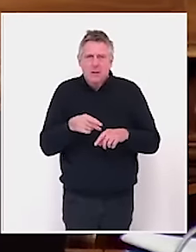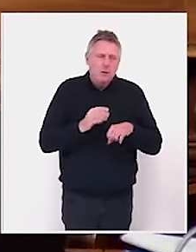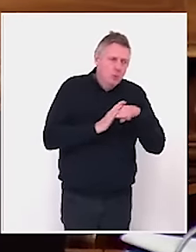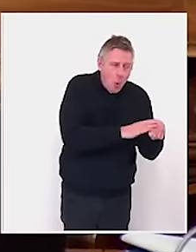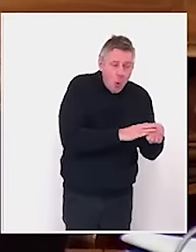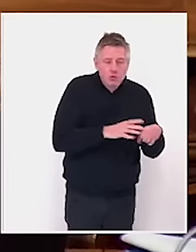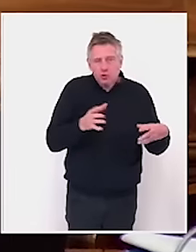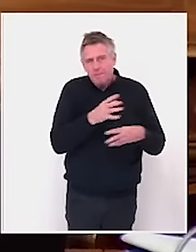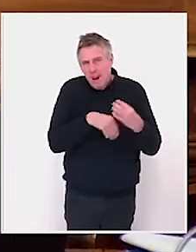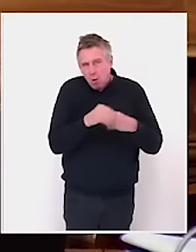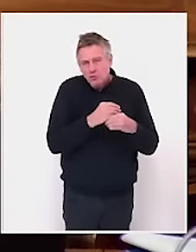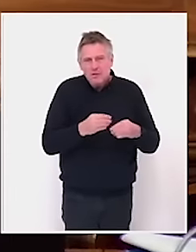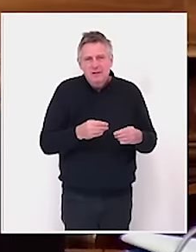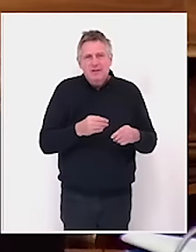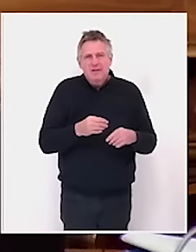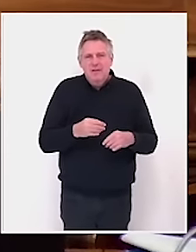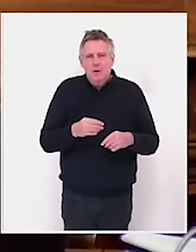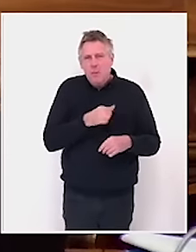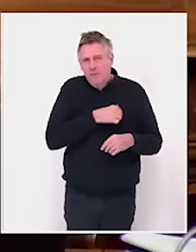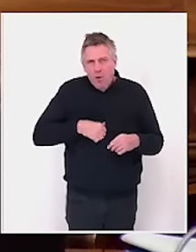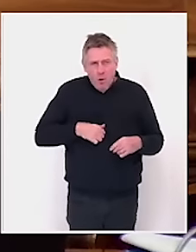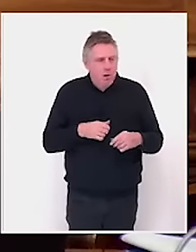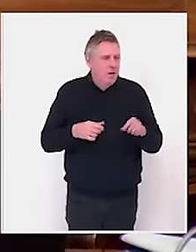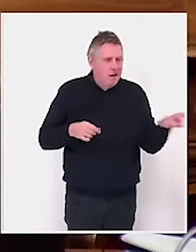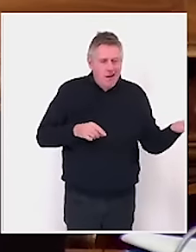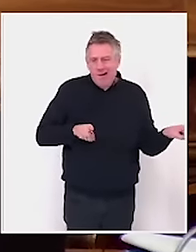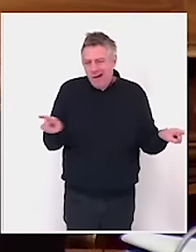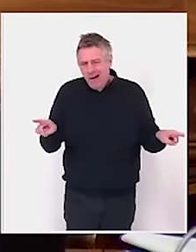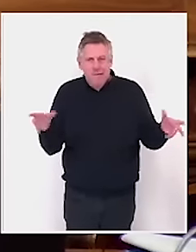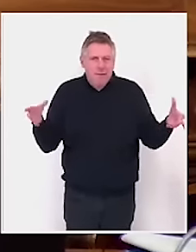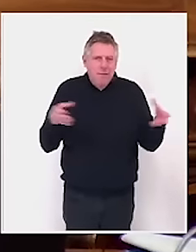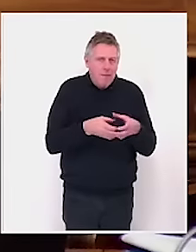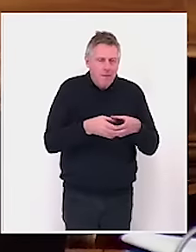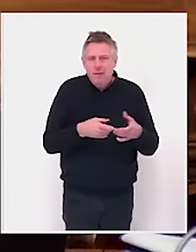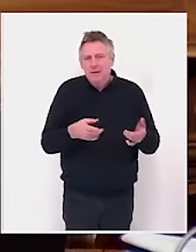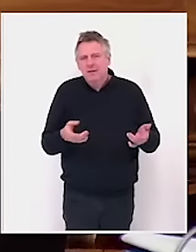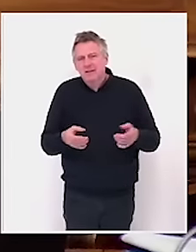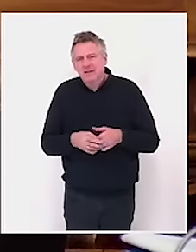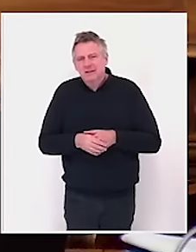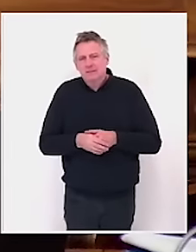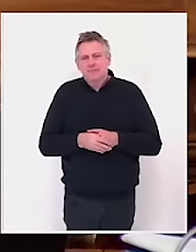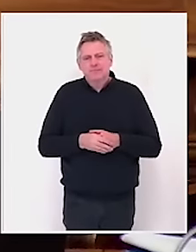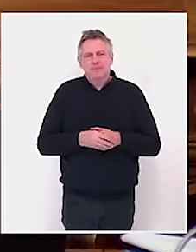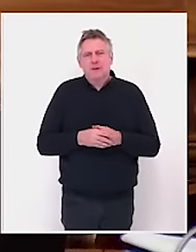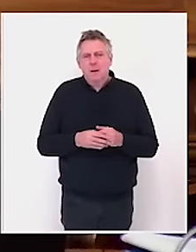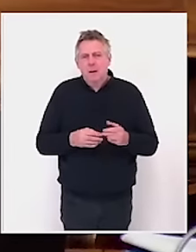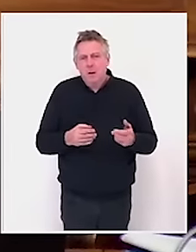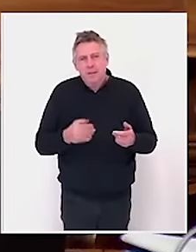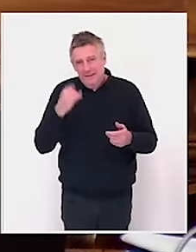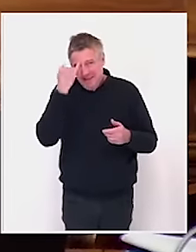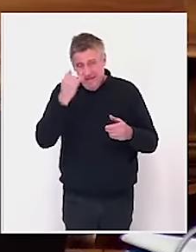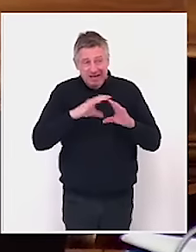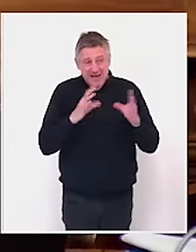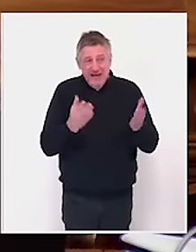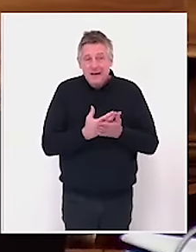gauche, il y avait certainement des gens beaucoup plus radicaux et d'autres moins radicaux. Donc on imagine qu'au bout du compte, enfin, ce qui a été dit d'ailleurs dans la présentation, c'est que l'idée, c'était de trouver